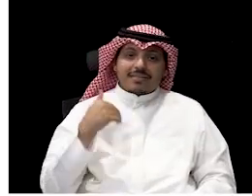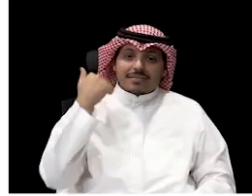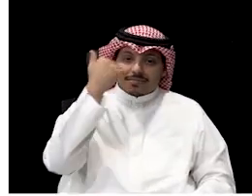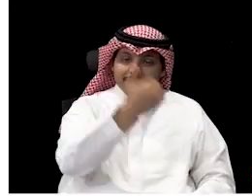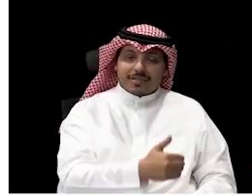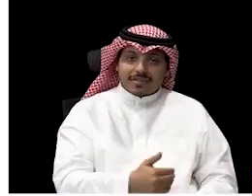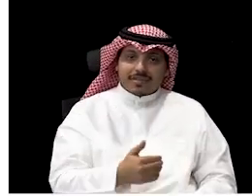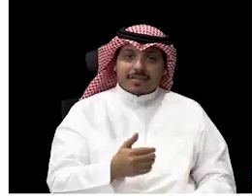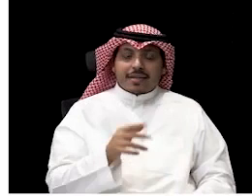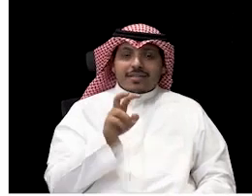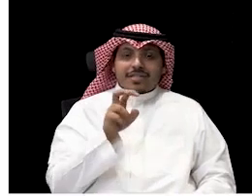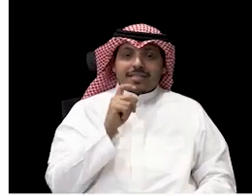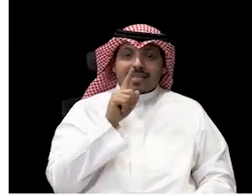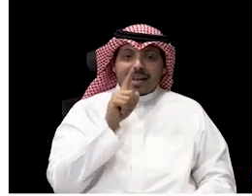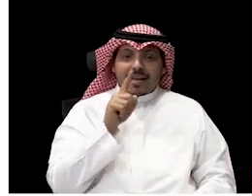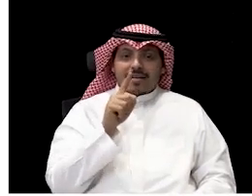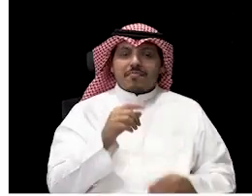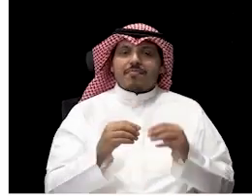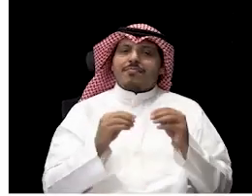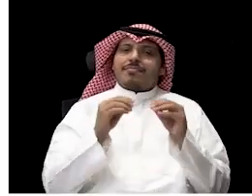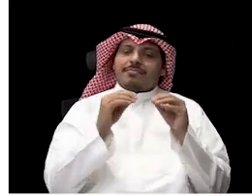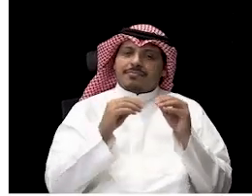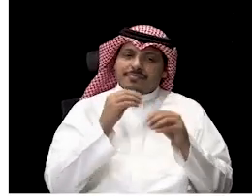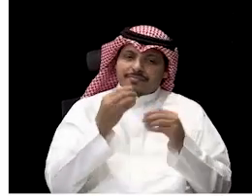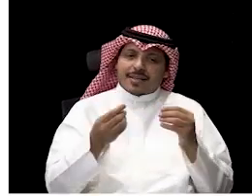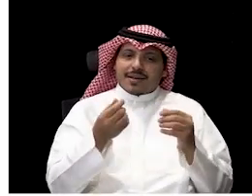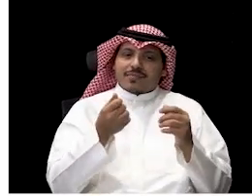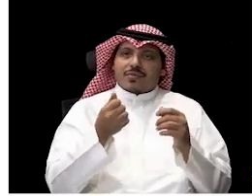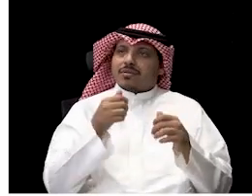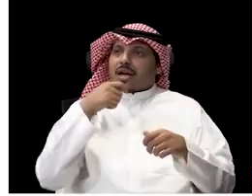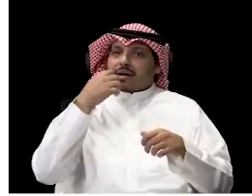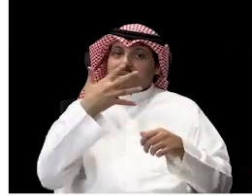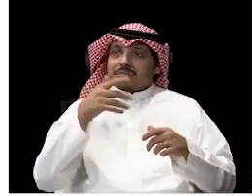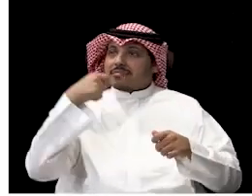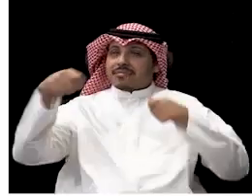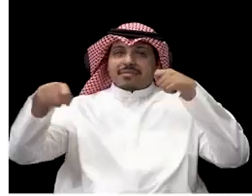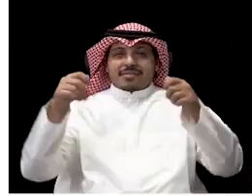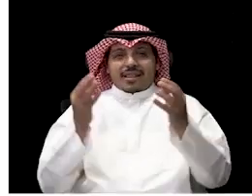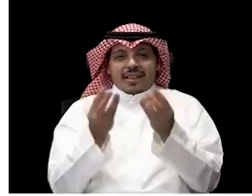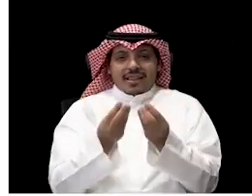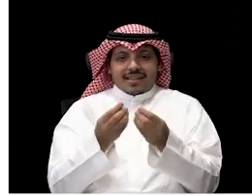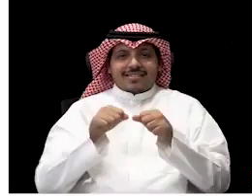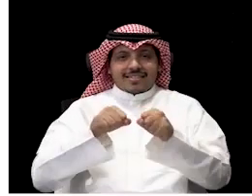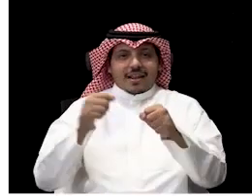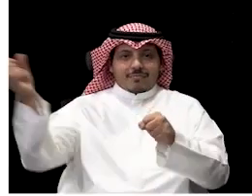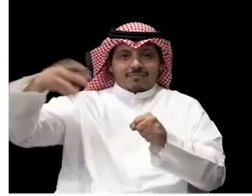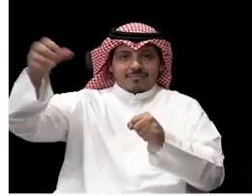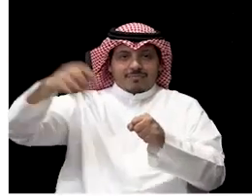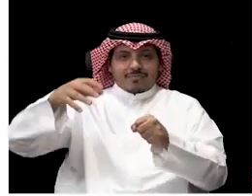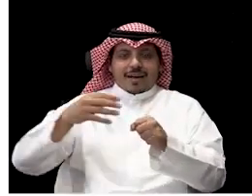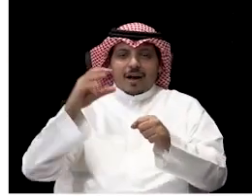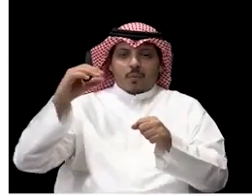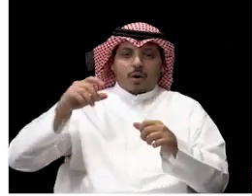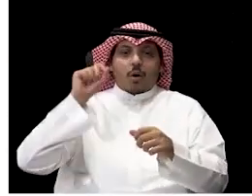لك ماذا؟ مشكلة التضخم، اللي هو ارتفاع الأسعار بالإضافة إلى قلة